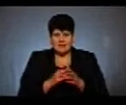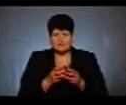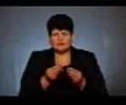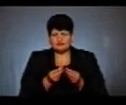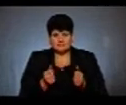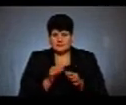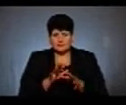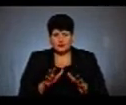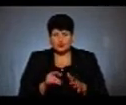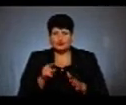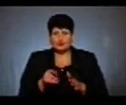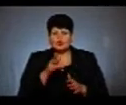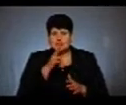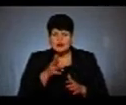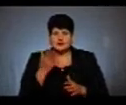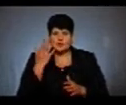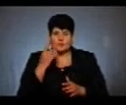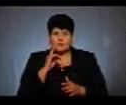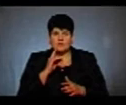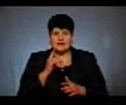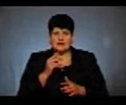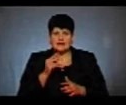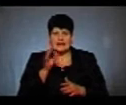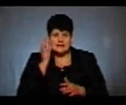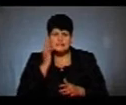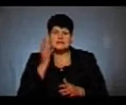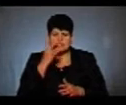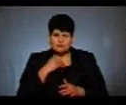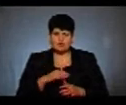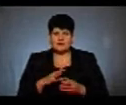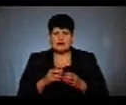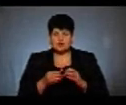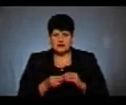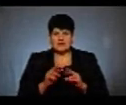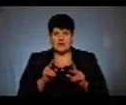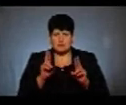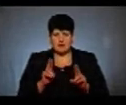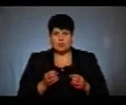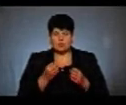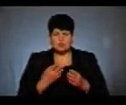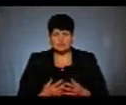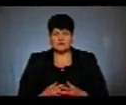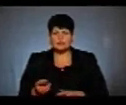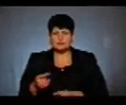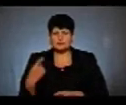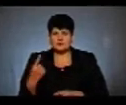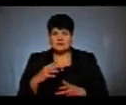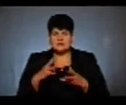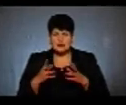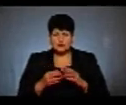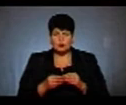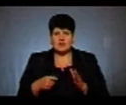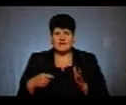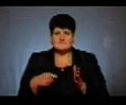що до того часу лисиці, як правило, споживають, і результат, як правило, позитивний. На Тернопільщині загалом